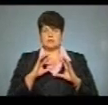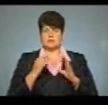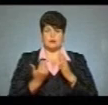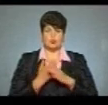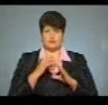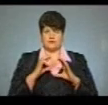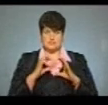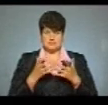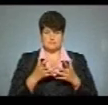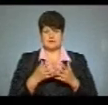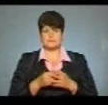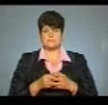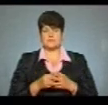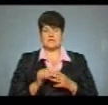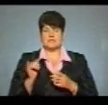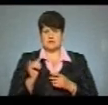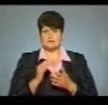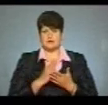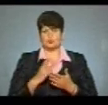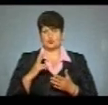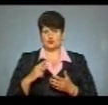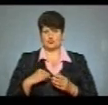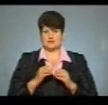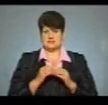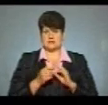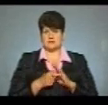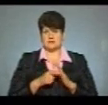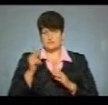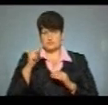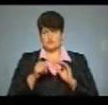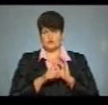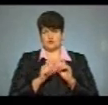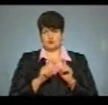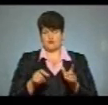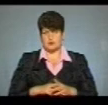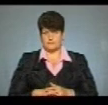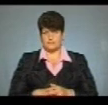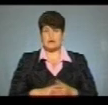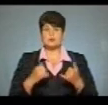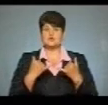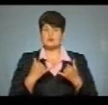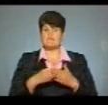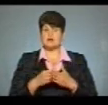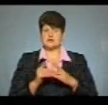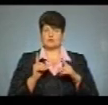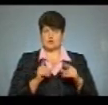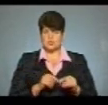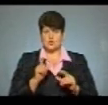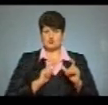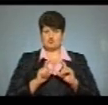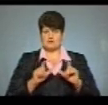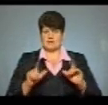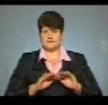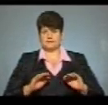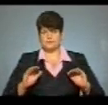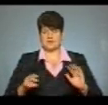свій заклад. Ну і маю дочку, 10 клас пішла, навчається в 6 школі. Сьогодні вартість проїзду студентів і школярів у тролейбусах